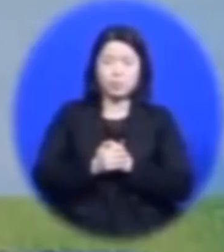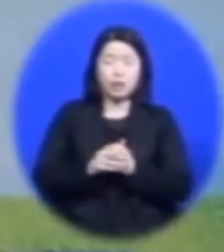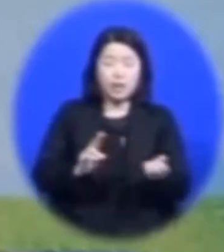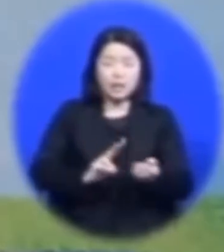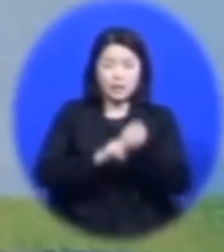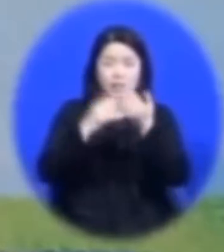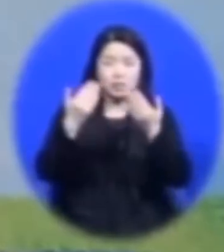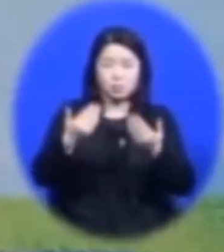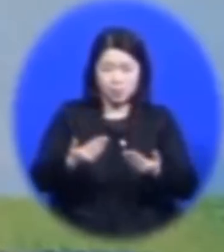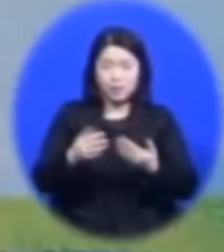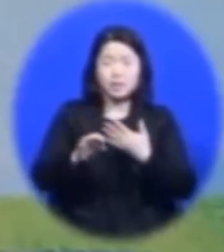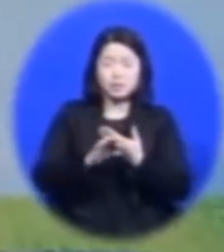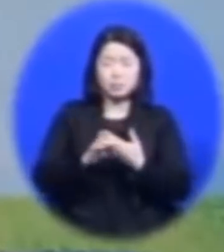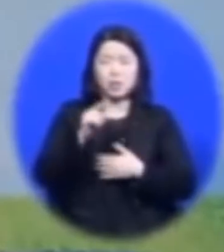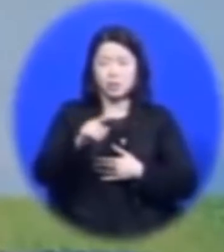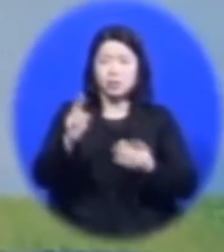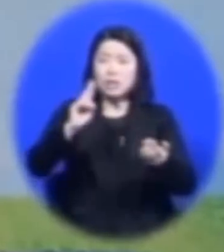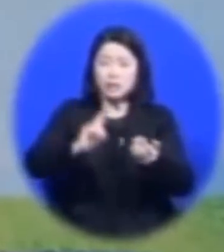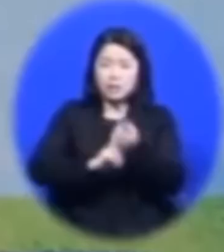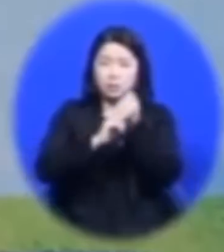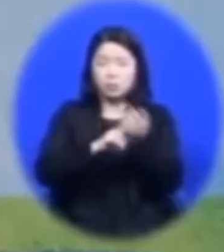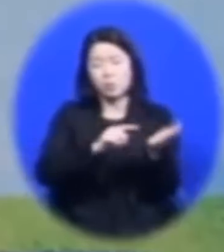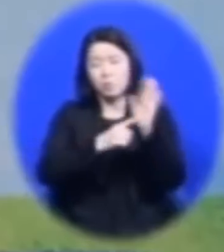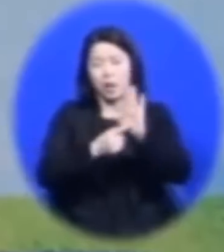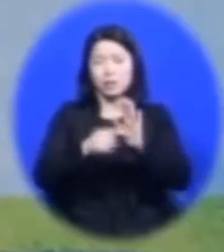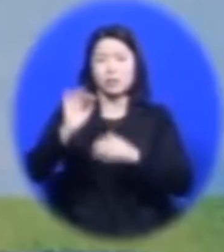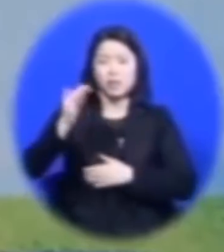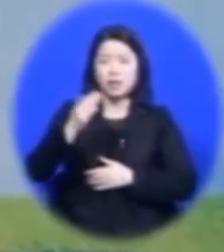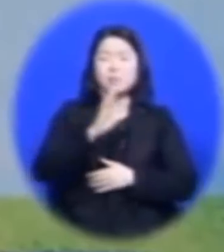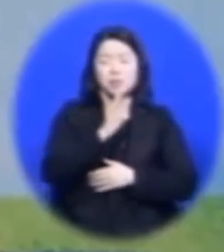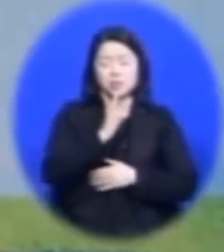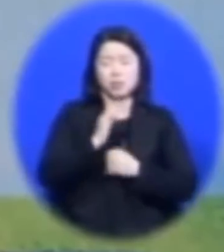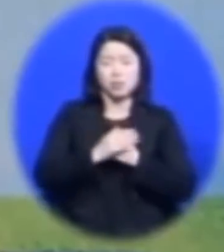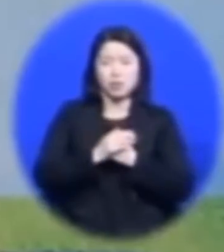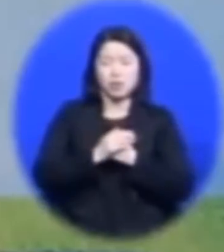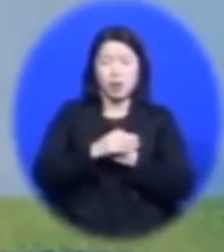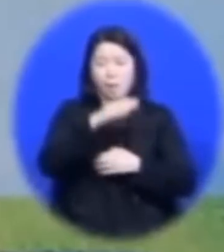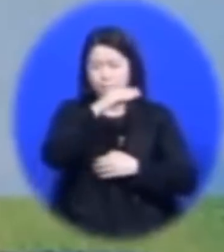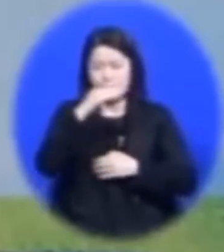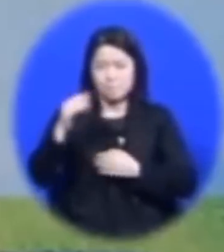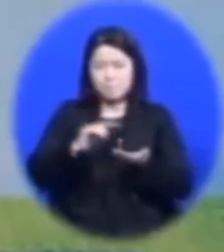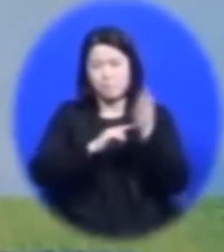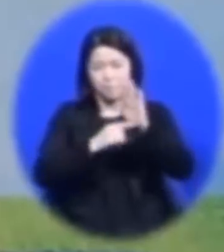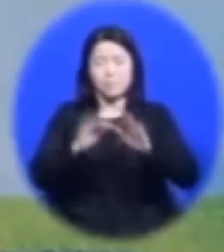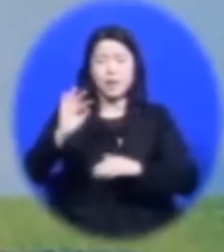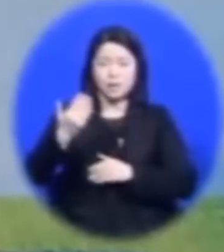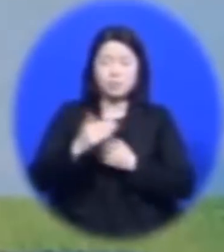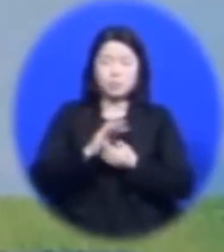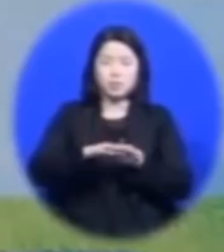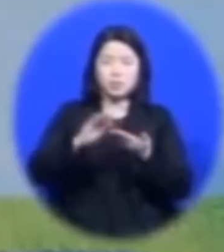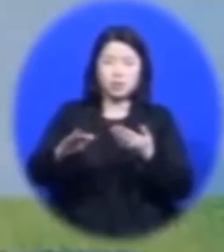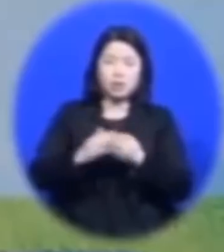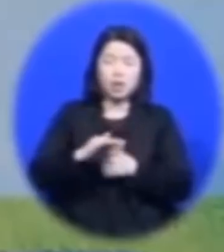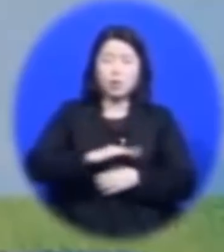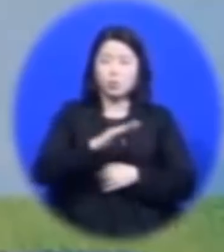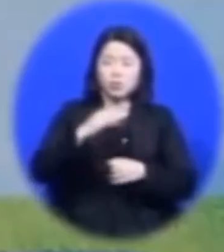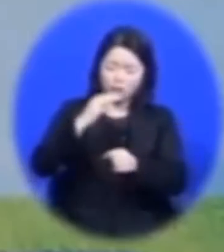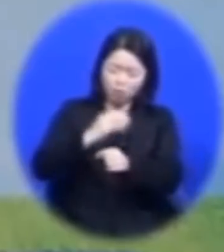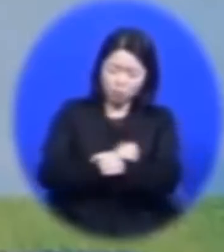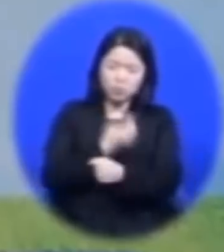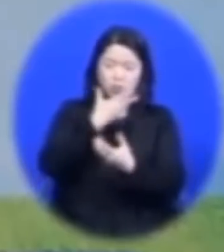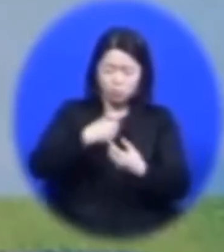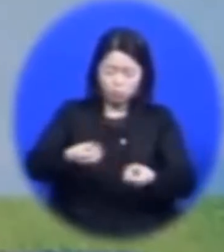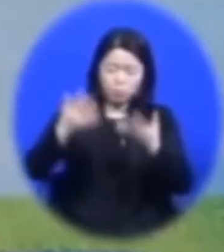기조 글 받았으면 기적으로 반응해야 맞죠 제대로 반응해야 됩니다 우리가 지금 엄청난 축복을